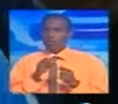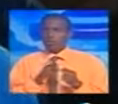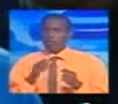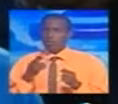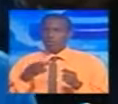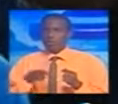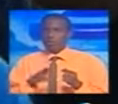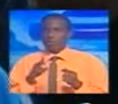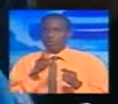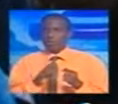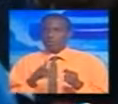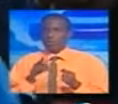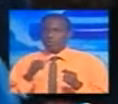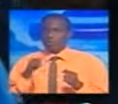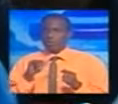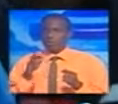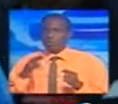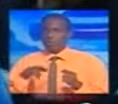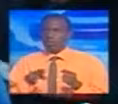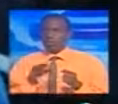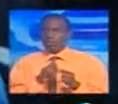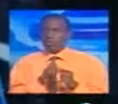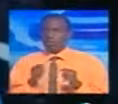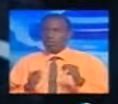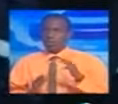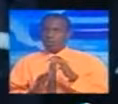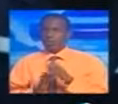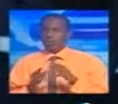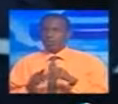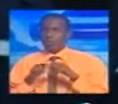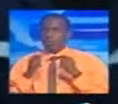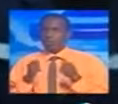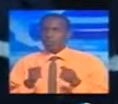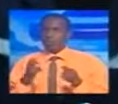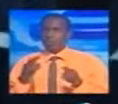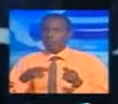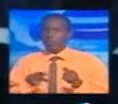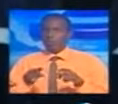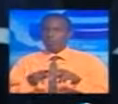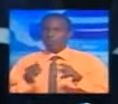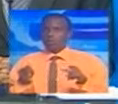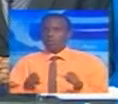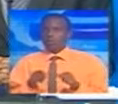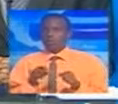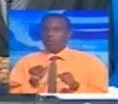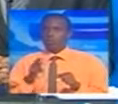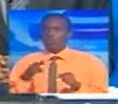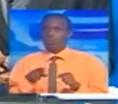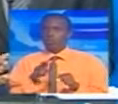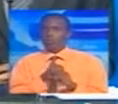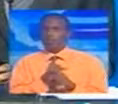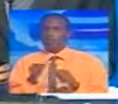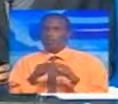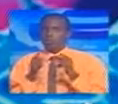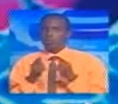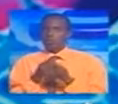toutes les dispositions nécessaires afin de subvenir aux besoins des familles sinistrées. Et par